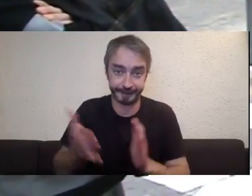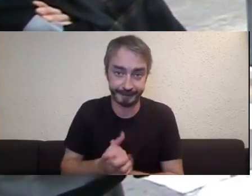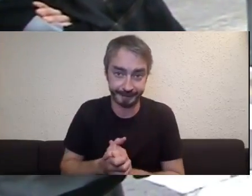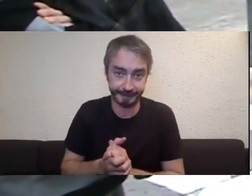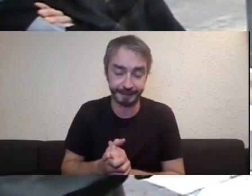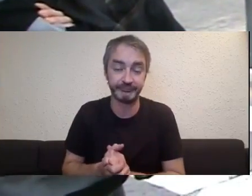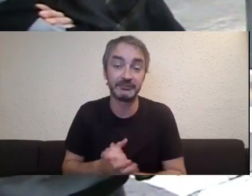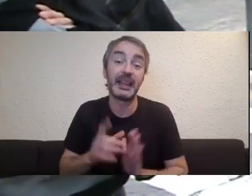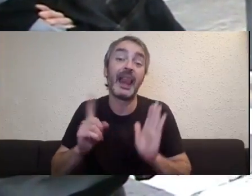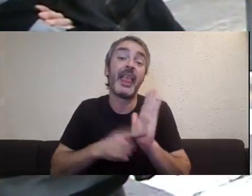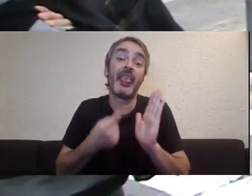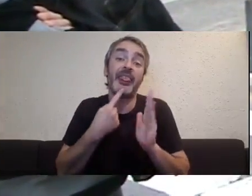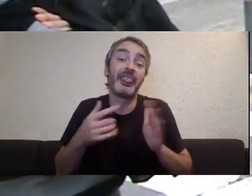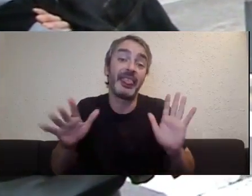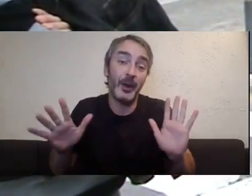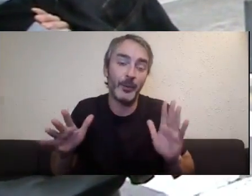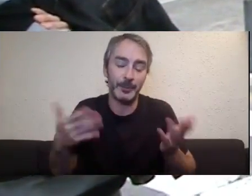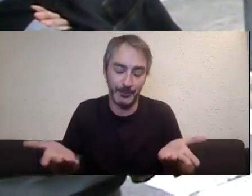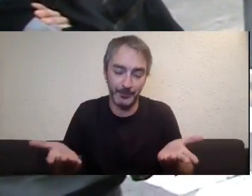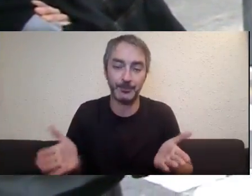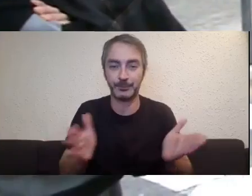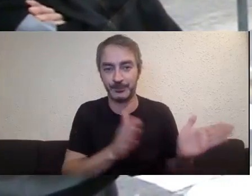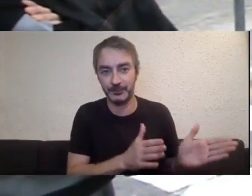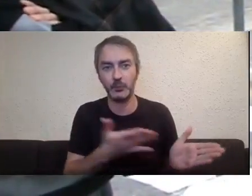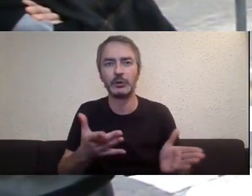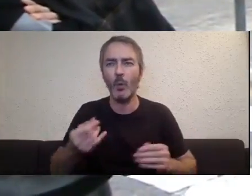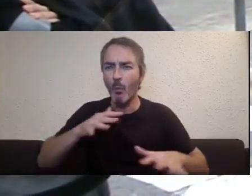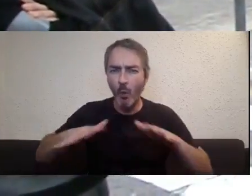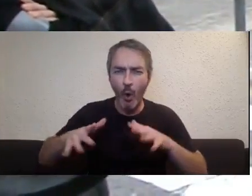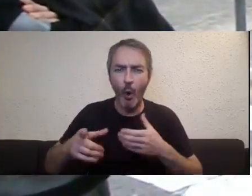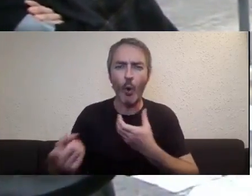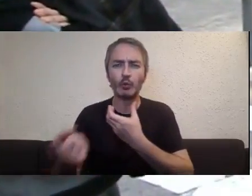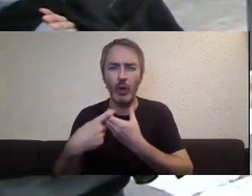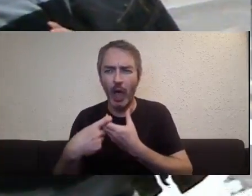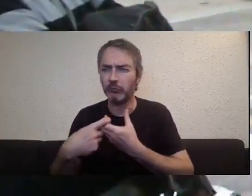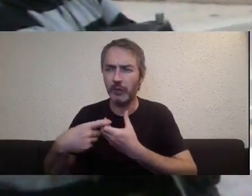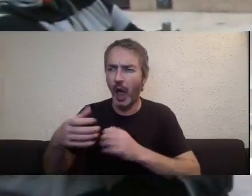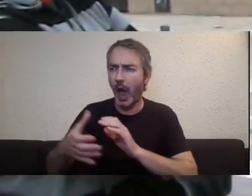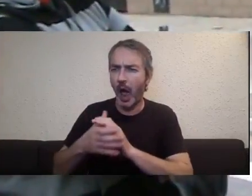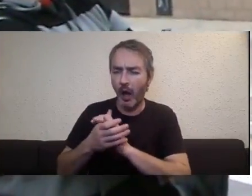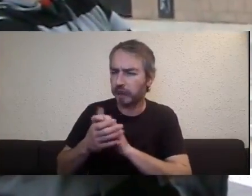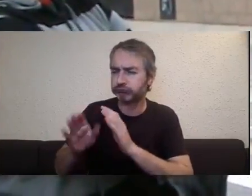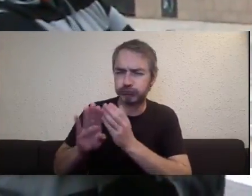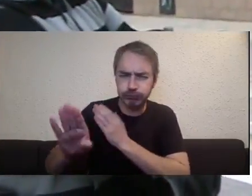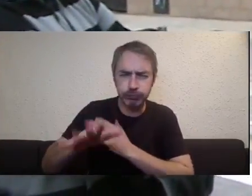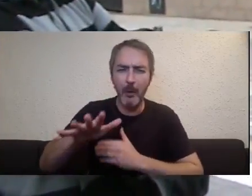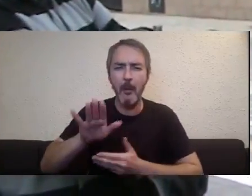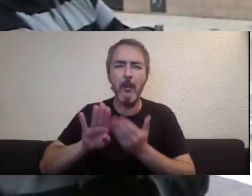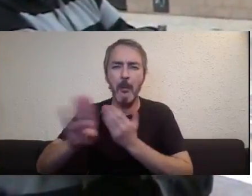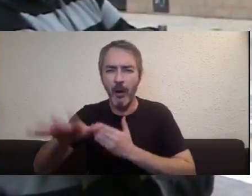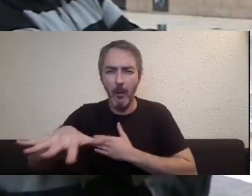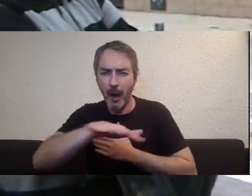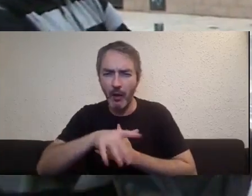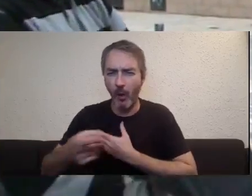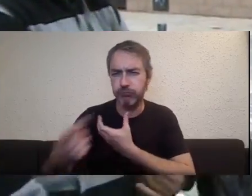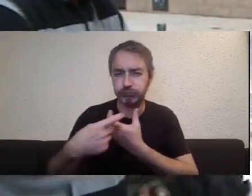estar, segons les lleis. Tot això va comportar un moviment de solidaritat bastant important al barri.